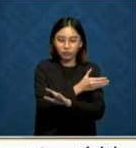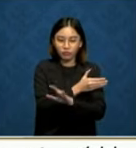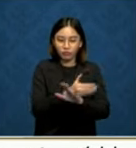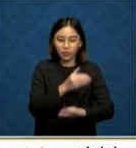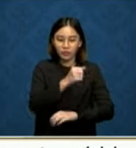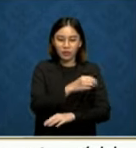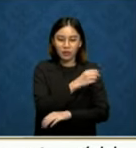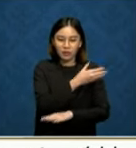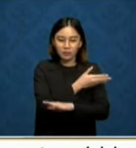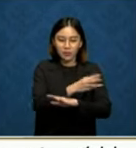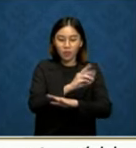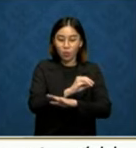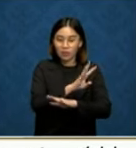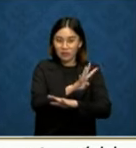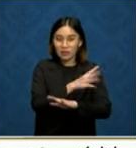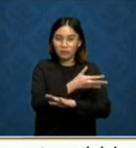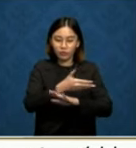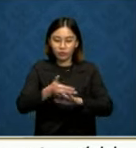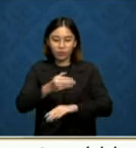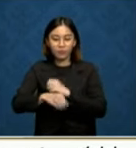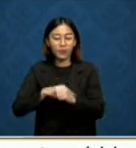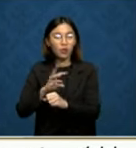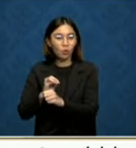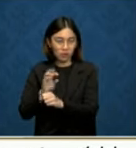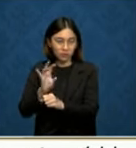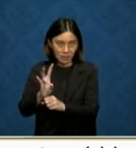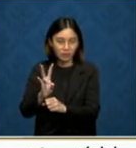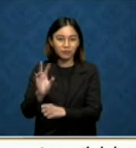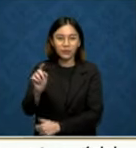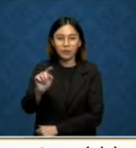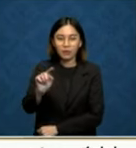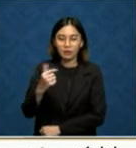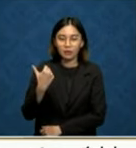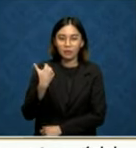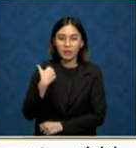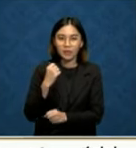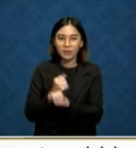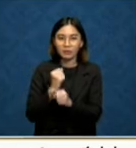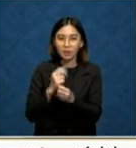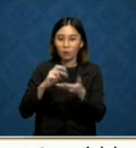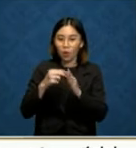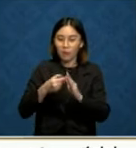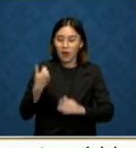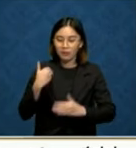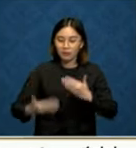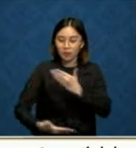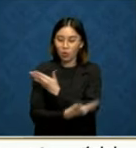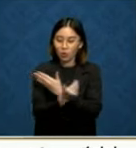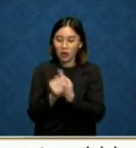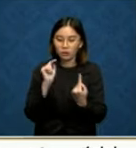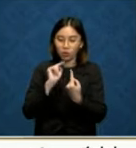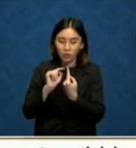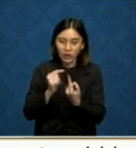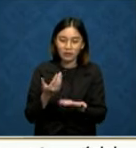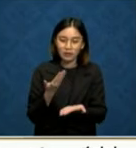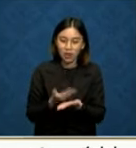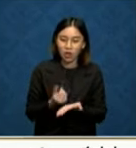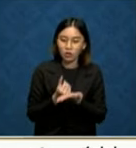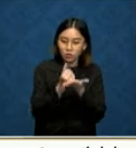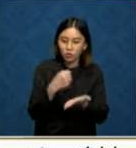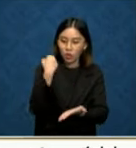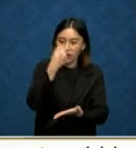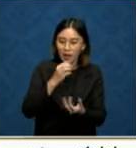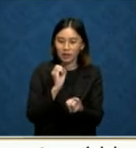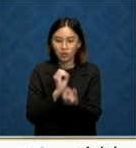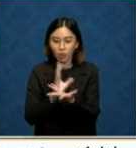-67 เราสามารถที่ทำใหเกิดโอกาสที่จะมีการชดเชยยโยาผู้ทรั